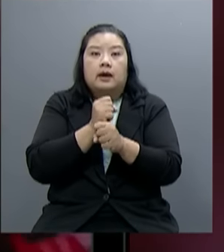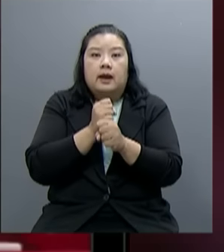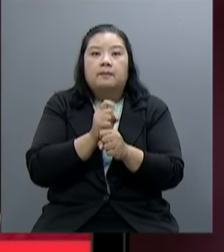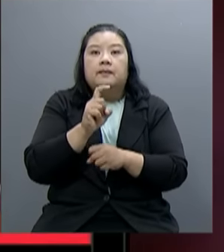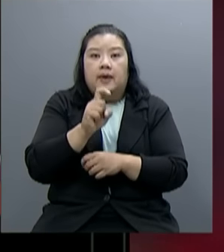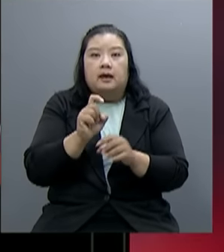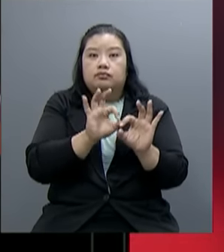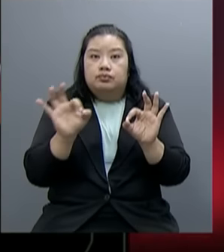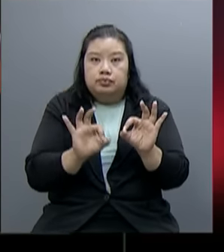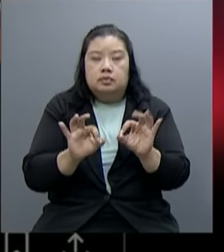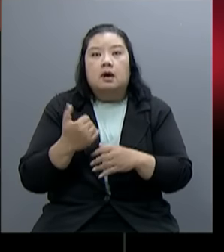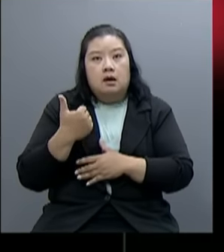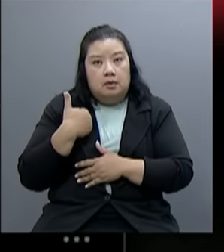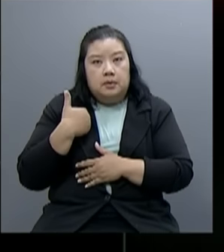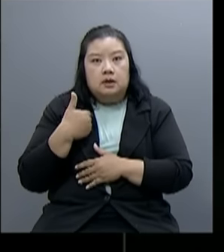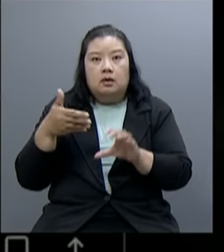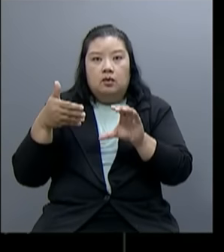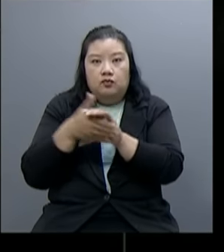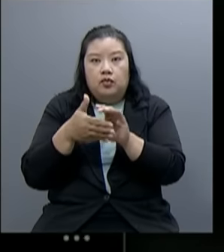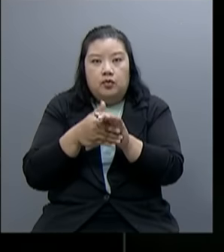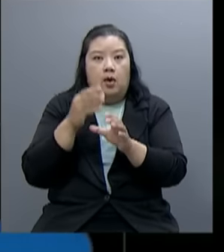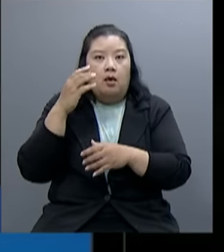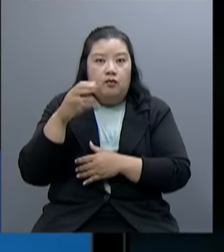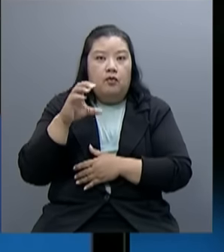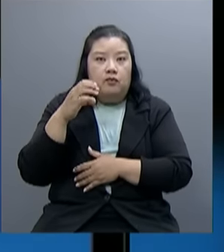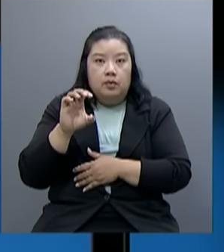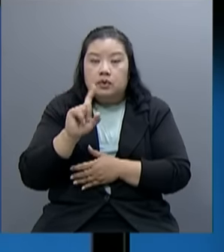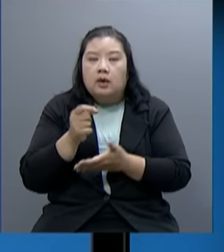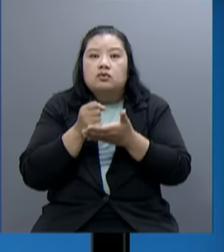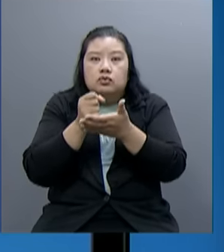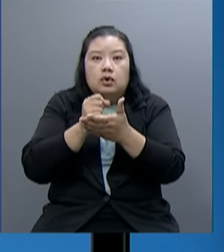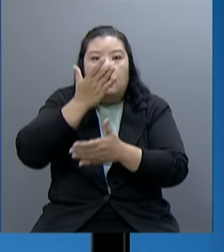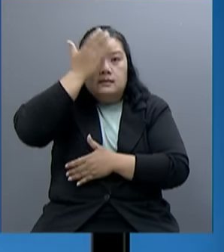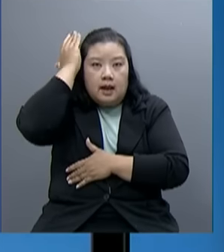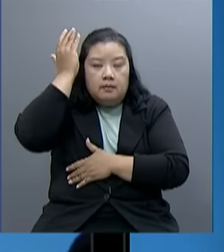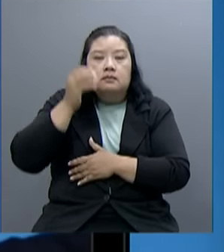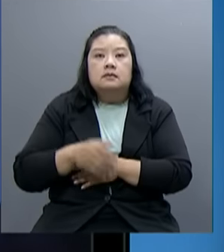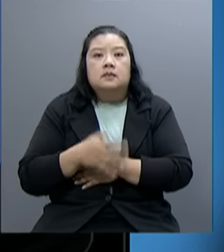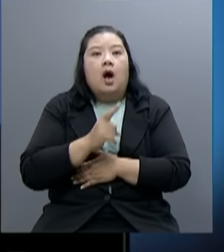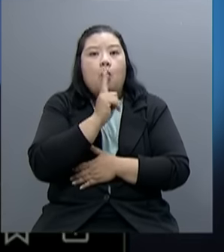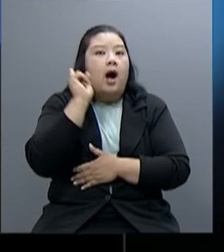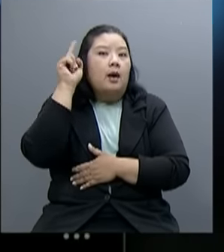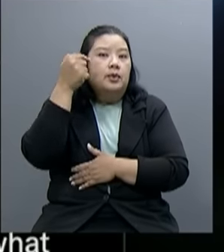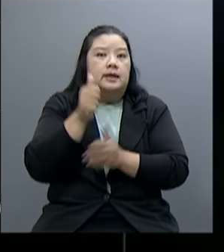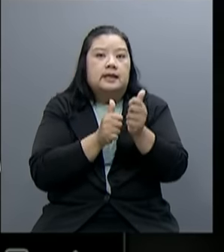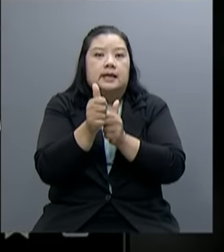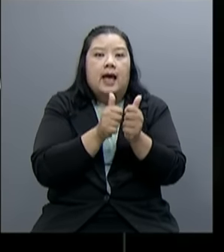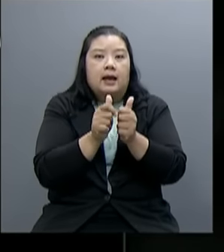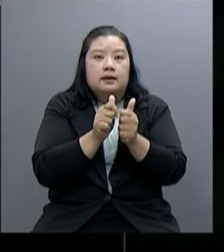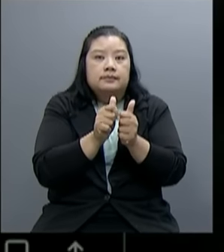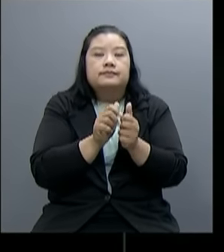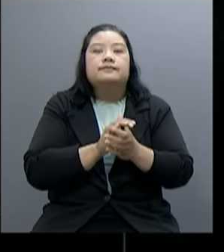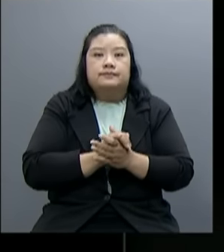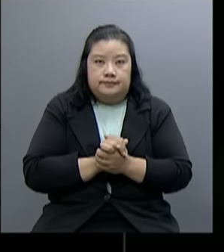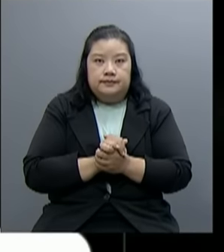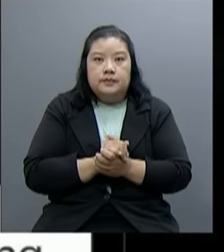หน้าฟีดแทบทั้งหมดกลายเป็นพื้นที่หาเสียงให้กับโดนัลทรัมป์และโจมตีคล่าแิผู้สมัครจากเดโมแครตบน